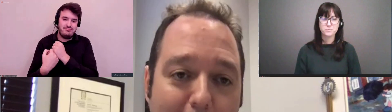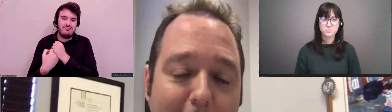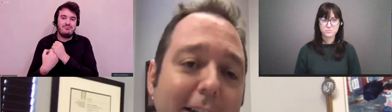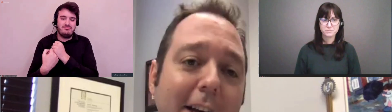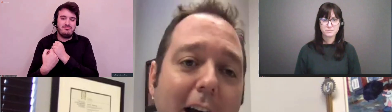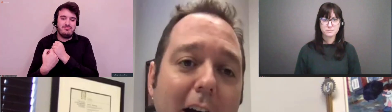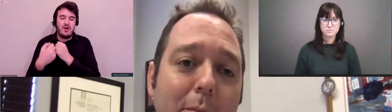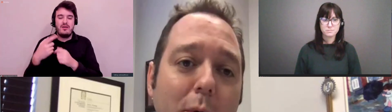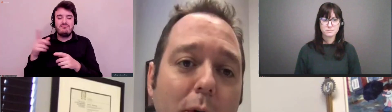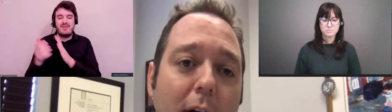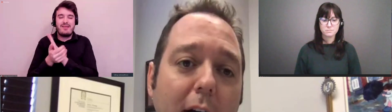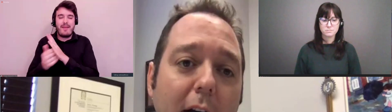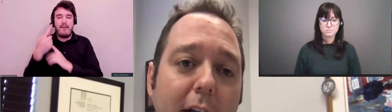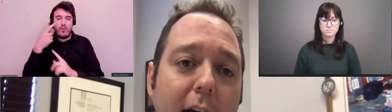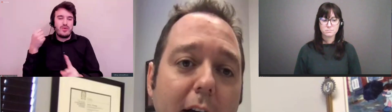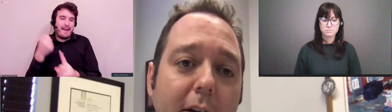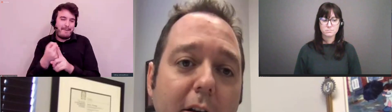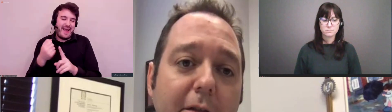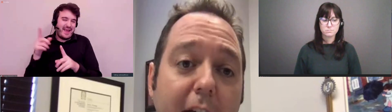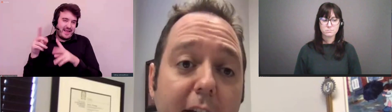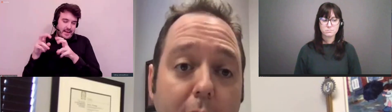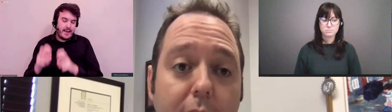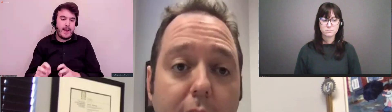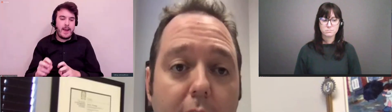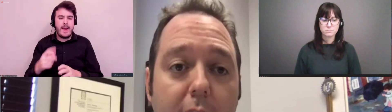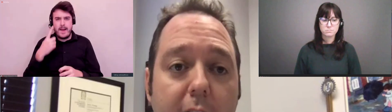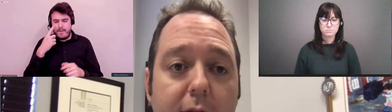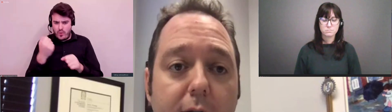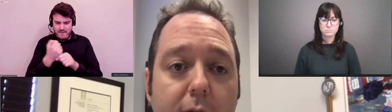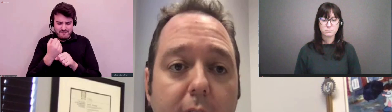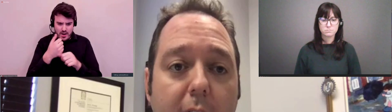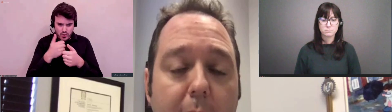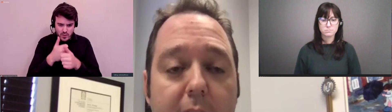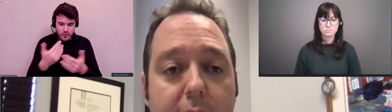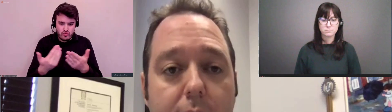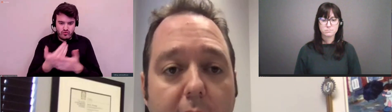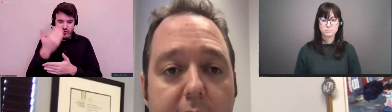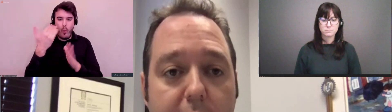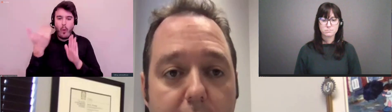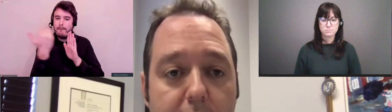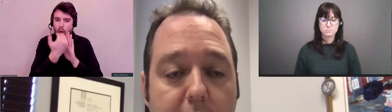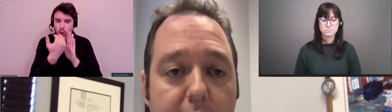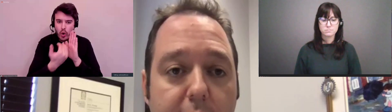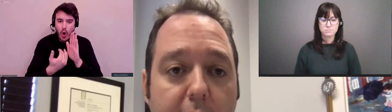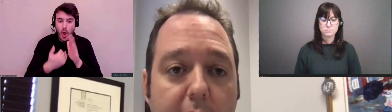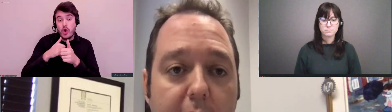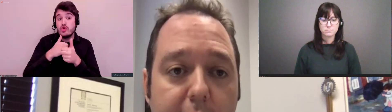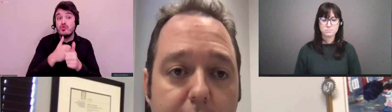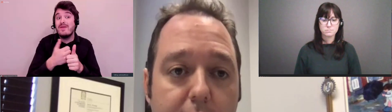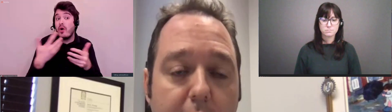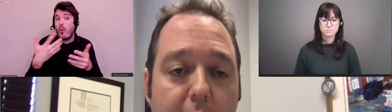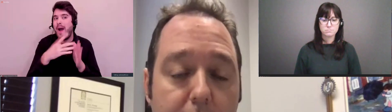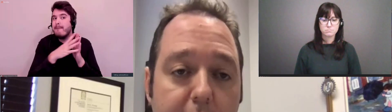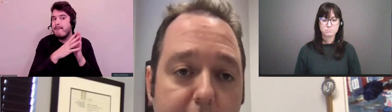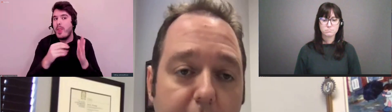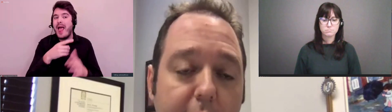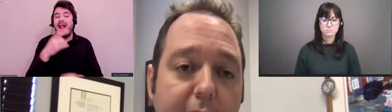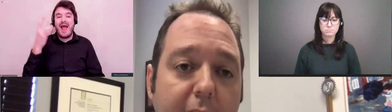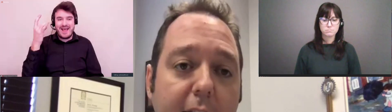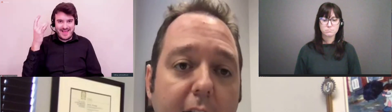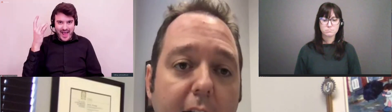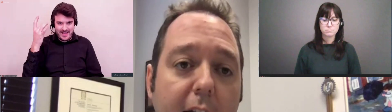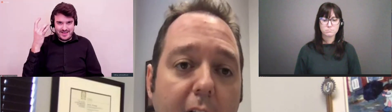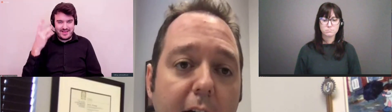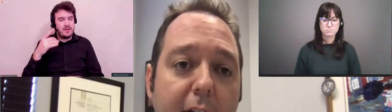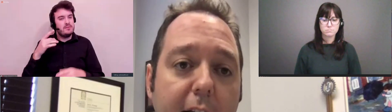IPAC, pour faire des protocoles qui sont basés sur la science et qui sont consistants avec